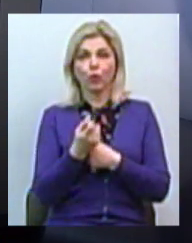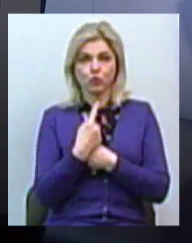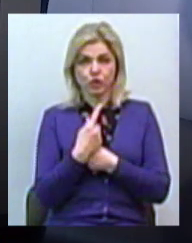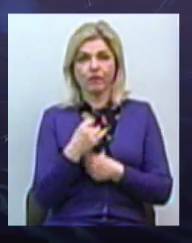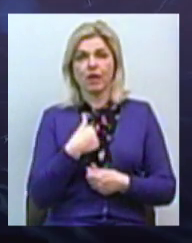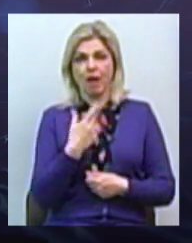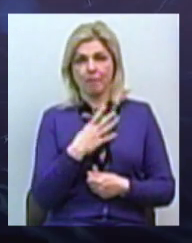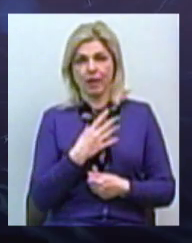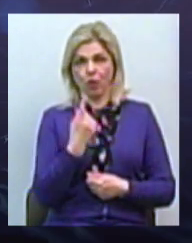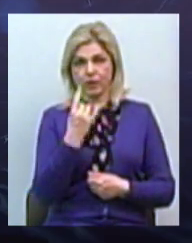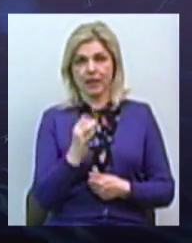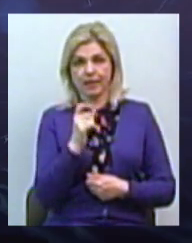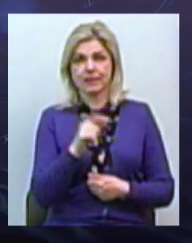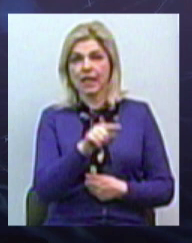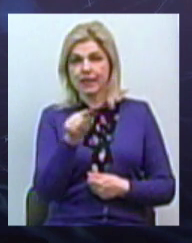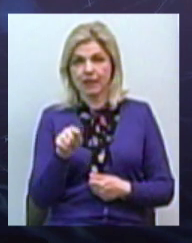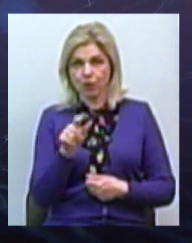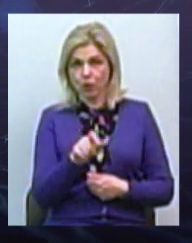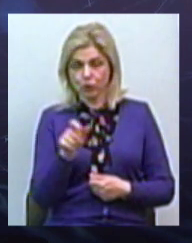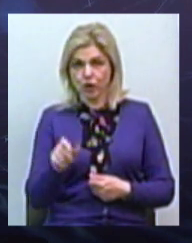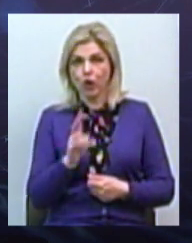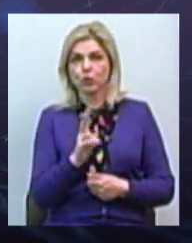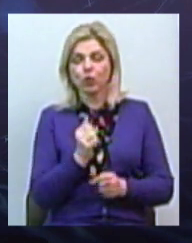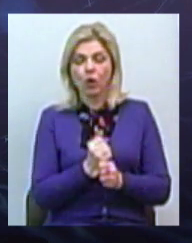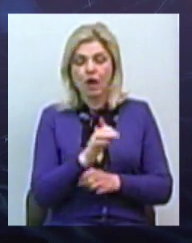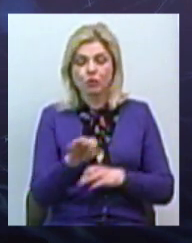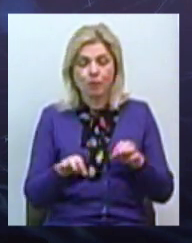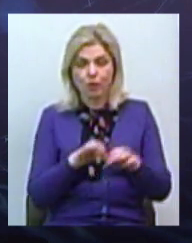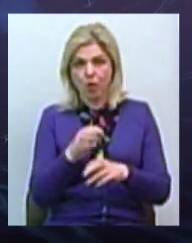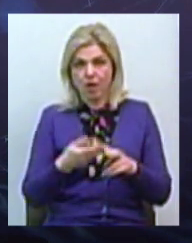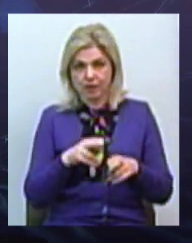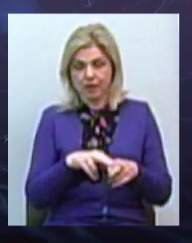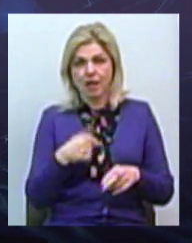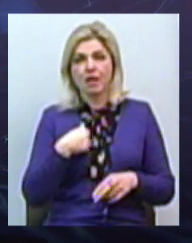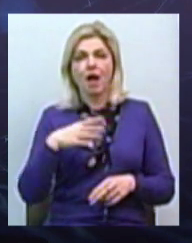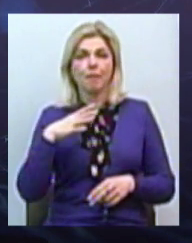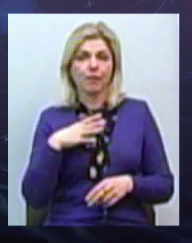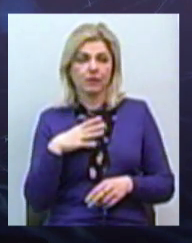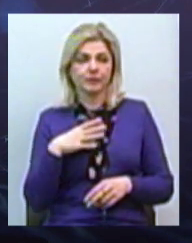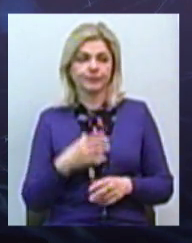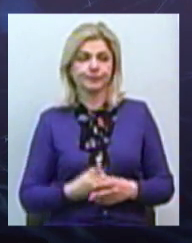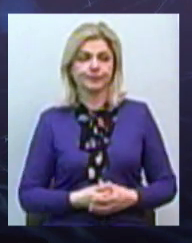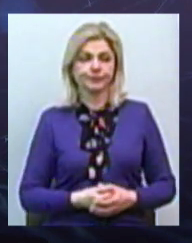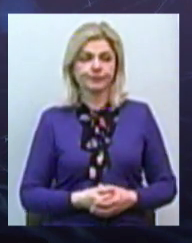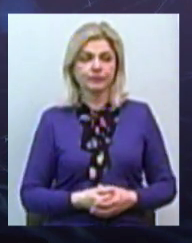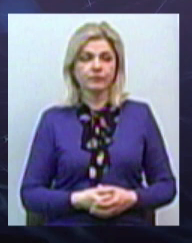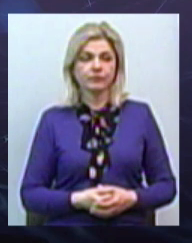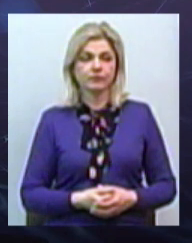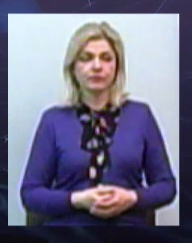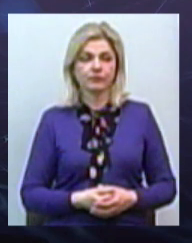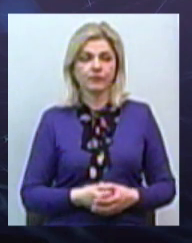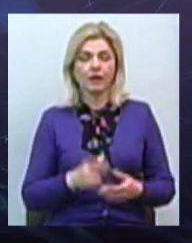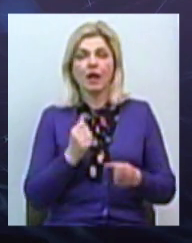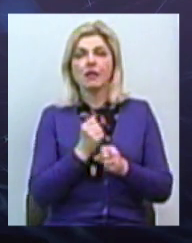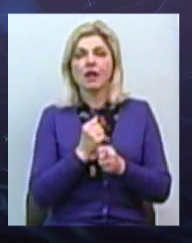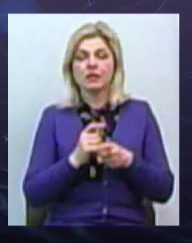тих людей, які розробляли цей проєкт. Я був з боку, я налагоджував зв'язок